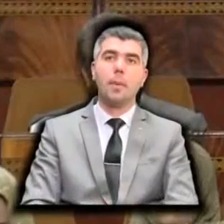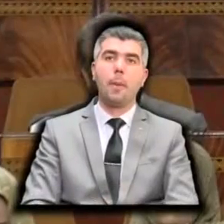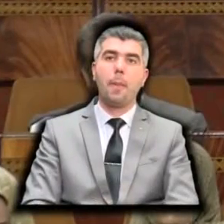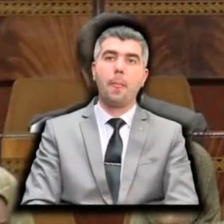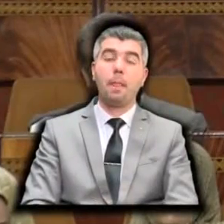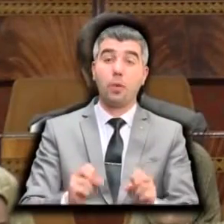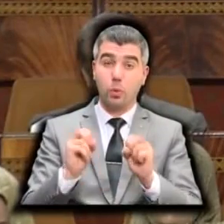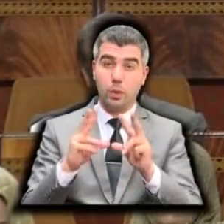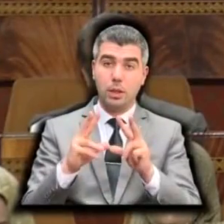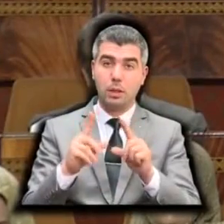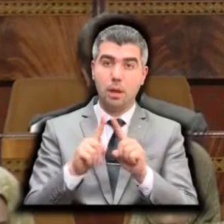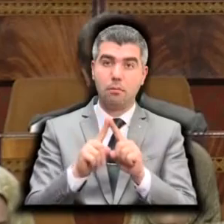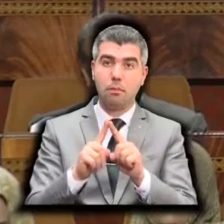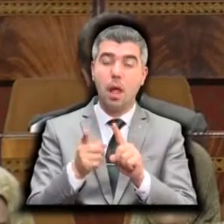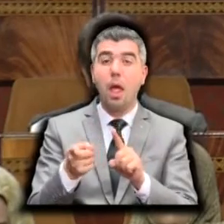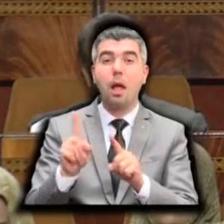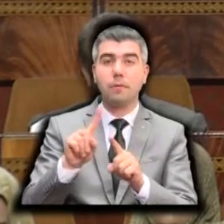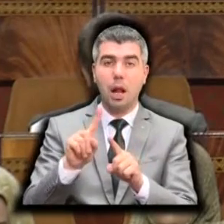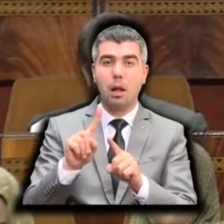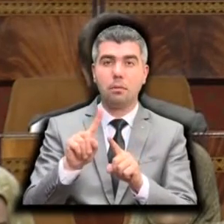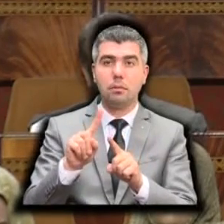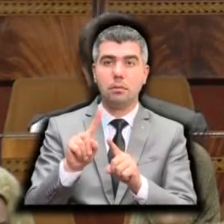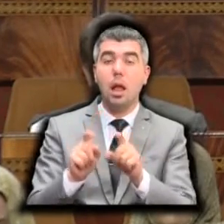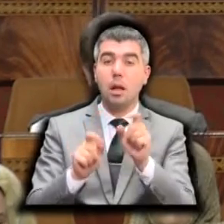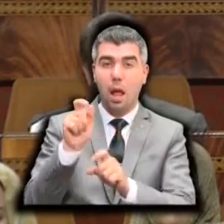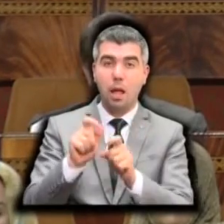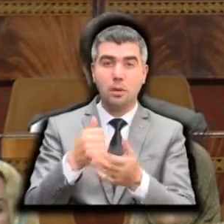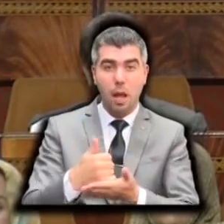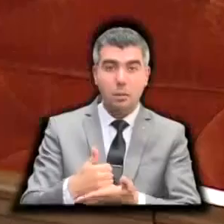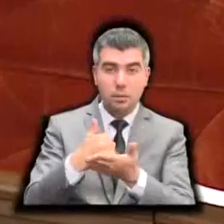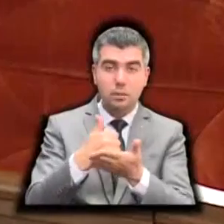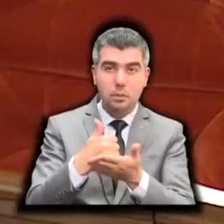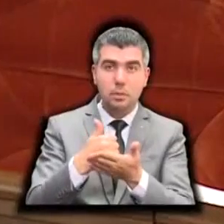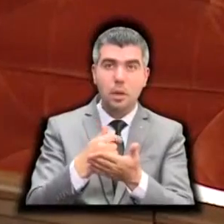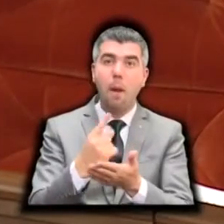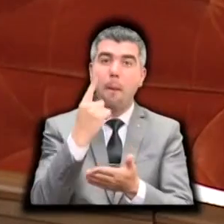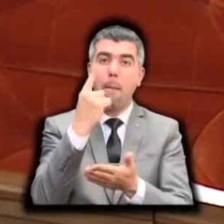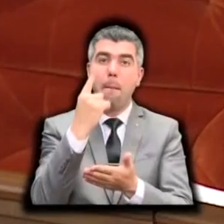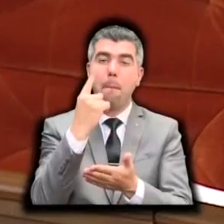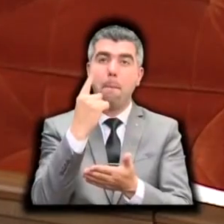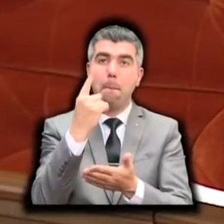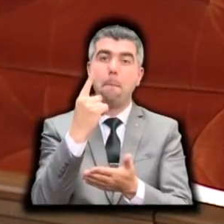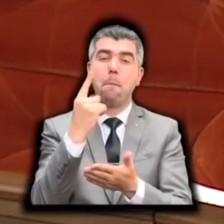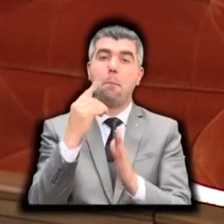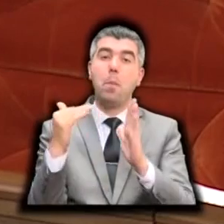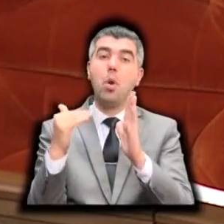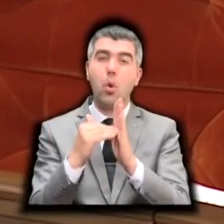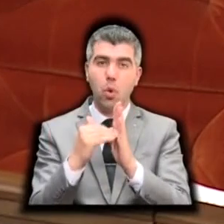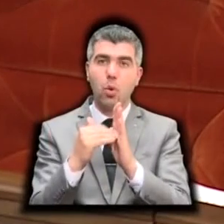وحنا مستعدين نعطيو 1000 درهم. راني قلتها، المليون عائلة هي 4 إلى 5 مليون